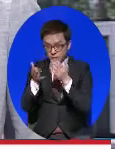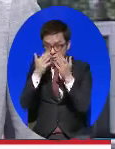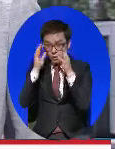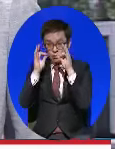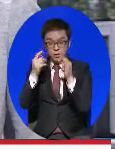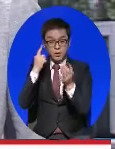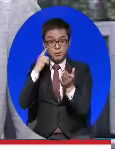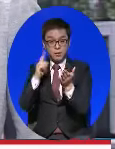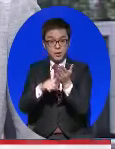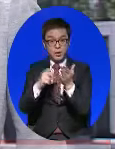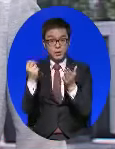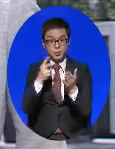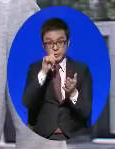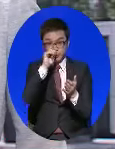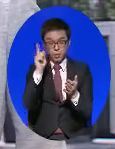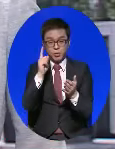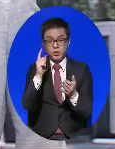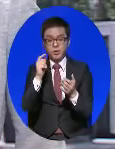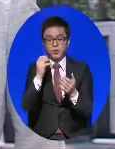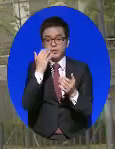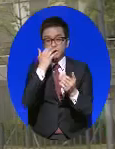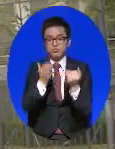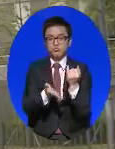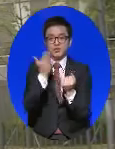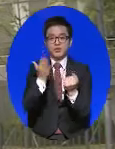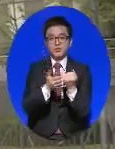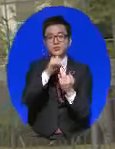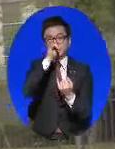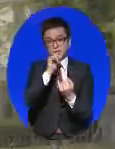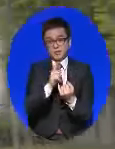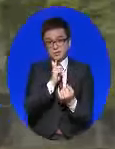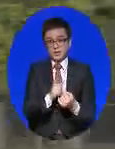받았다는 주장입니다. 이승현 기자입니다.